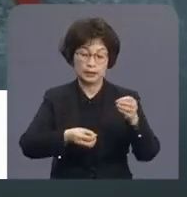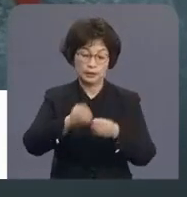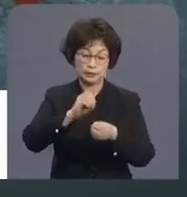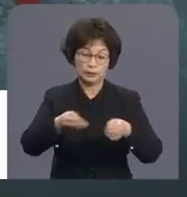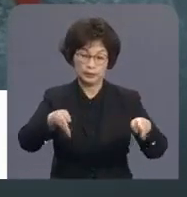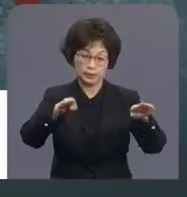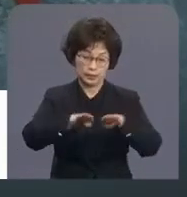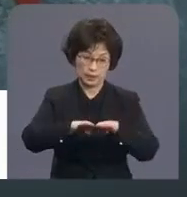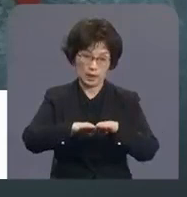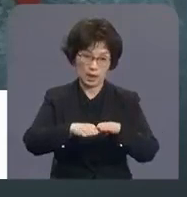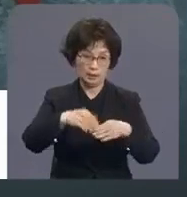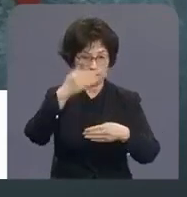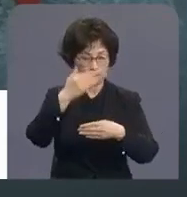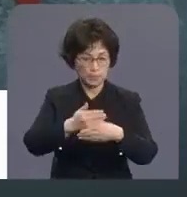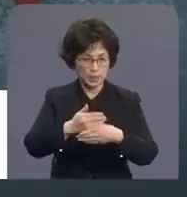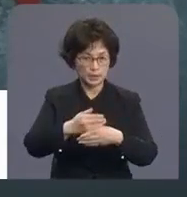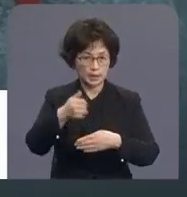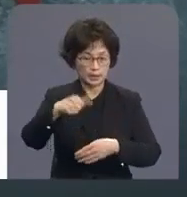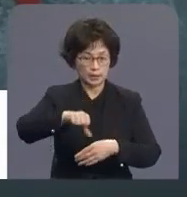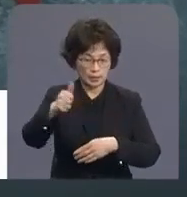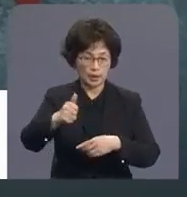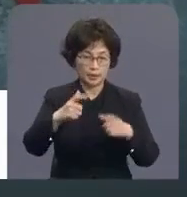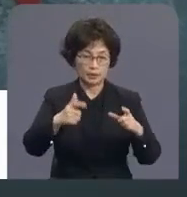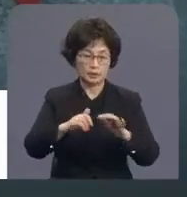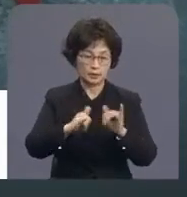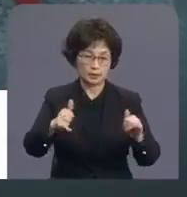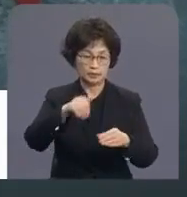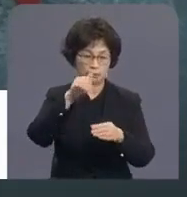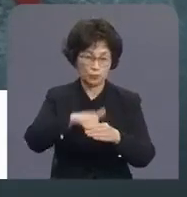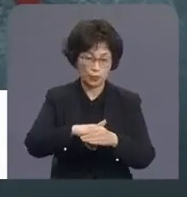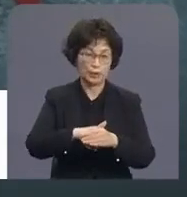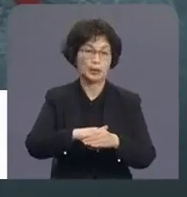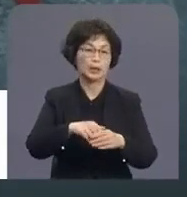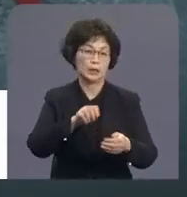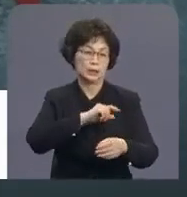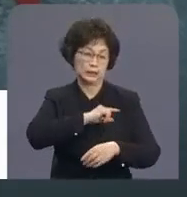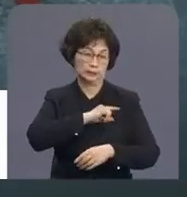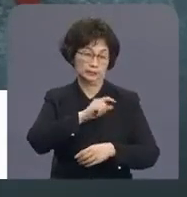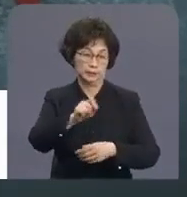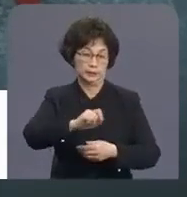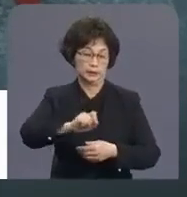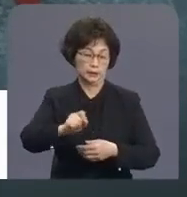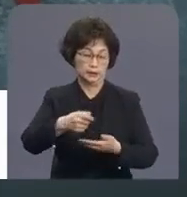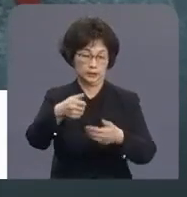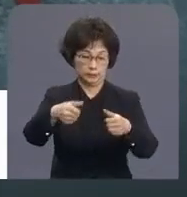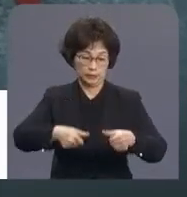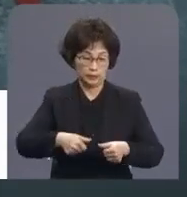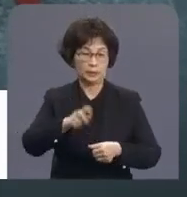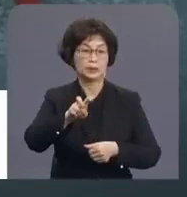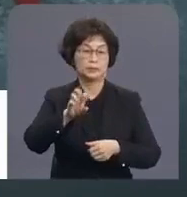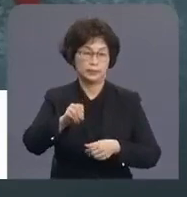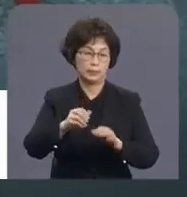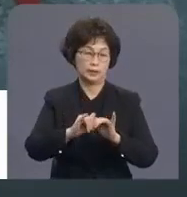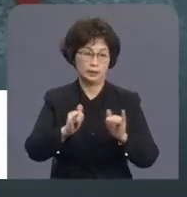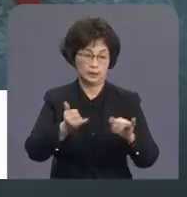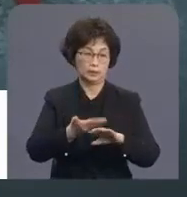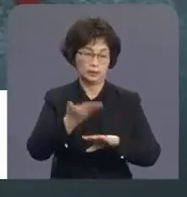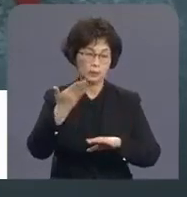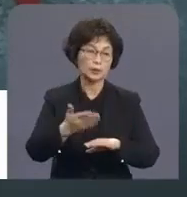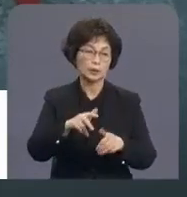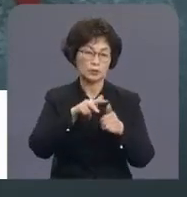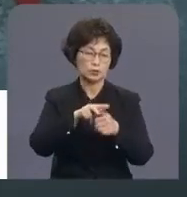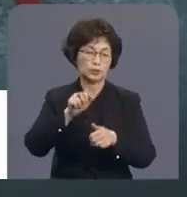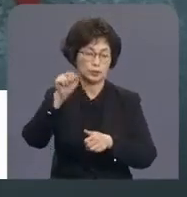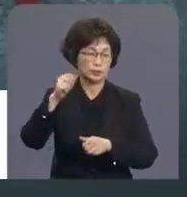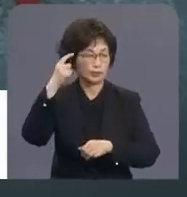실패 쉐어 불을 주민투표에 붙이자 는 시민 서명 이 20만명에 육박하는 데요 이 문제를 두고 후보자 마다 온도차를 보이고